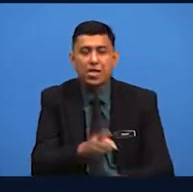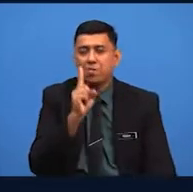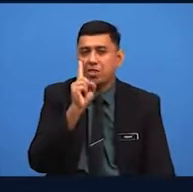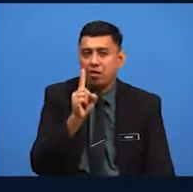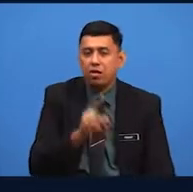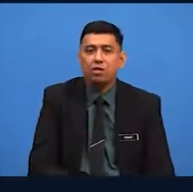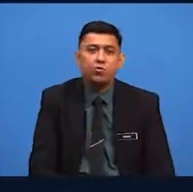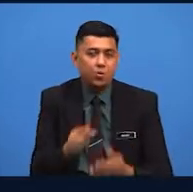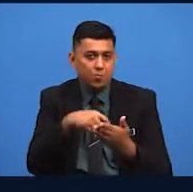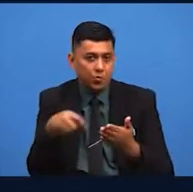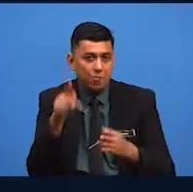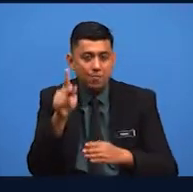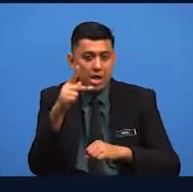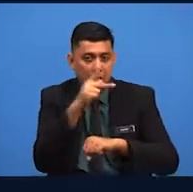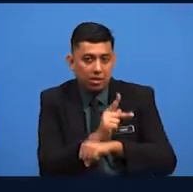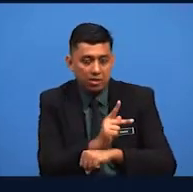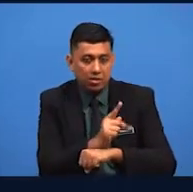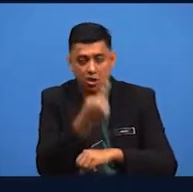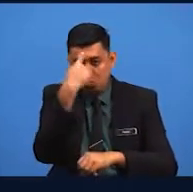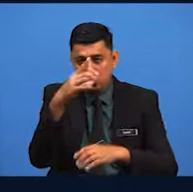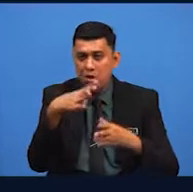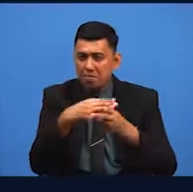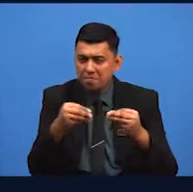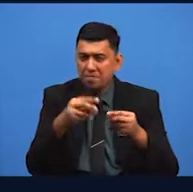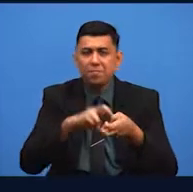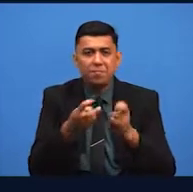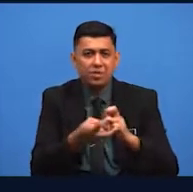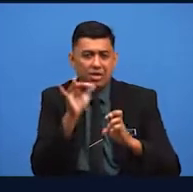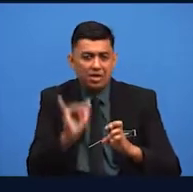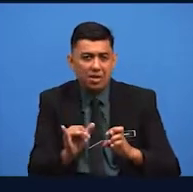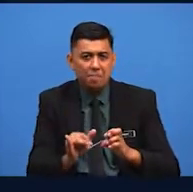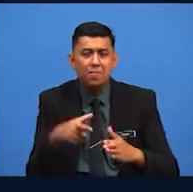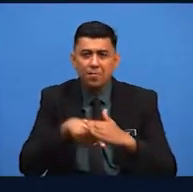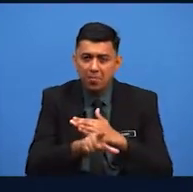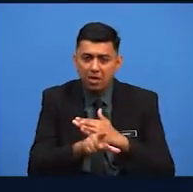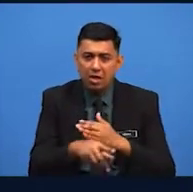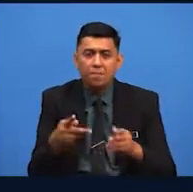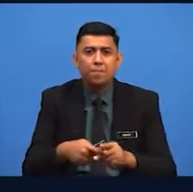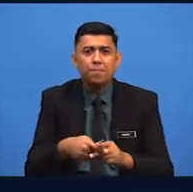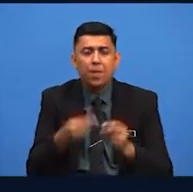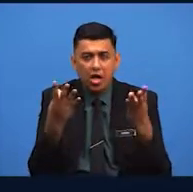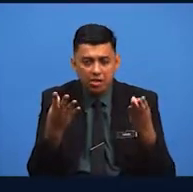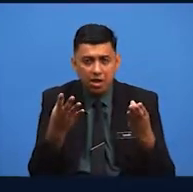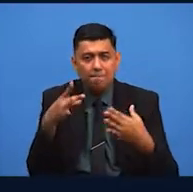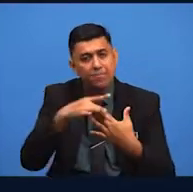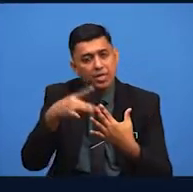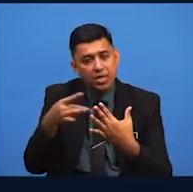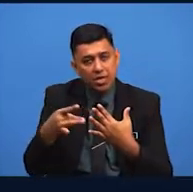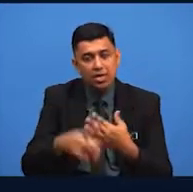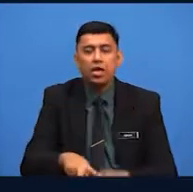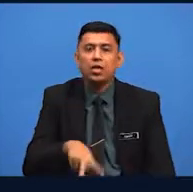pertama, menulis sudoku untuk menyelesaikan masalah yang melibatkan pelbagai pilihan.